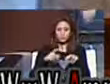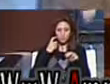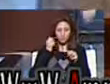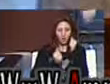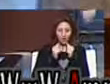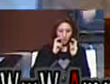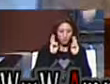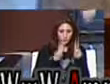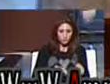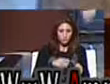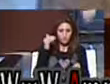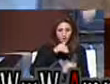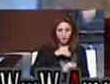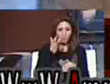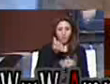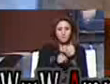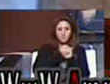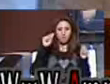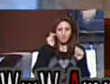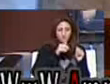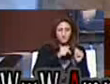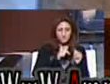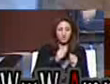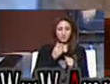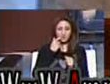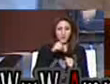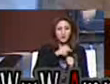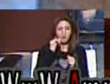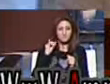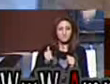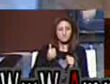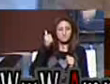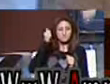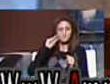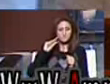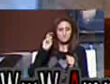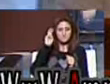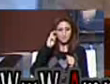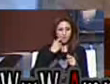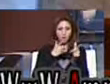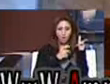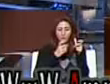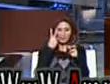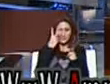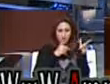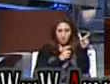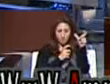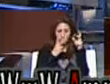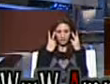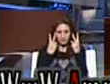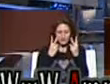السيارة الأخرى عثر داخلها على 4 جوال من مادة TNT واثنين سلاح آلي